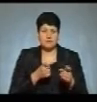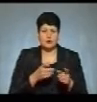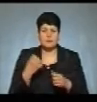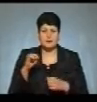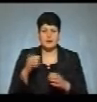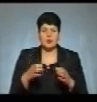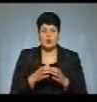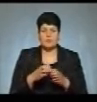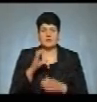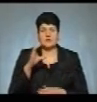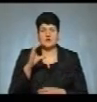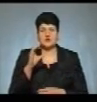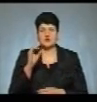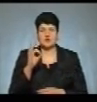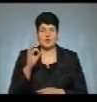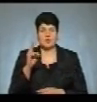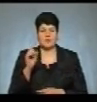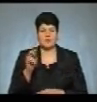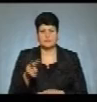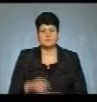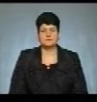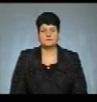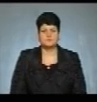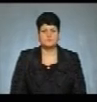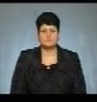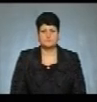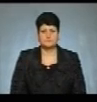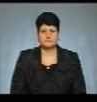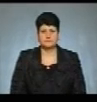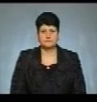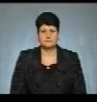команда під назвою «Сокіл». Марія Котенко, Юрій Багрій. Новини.